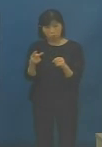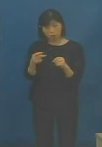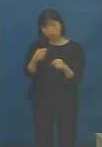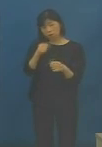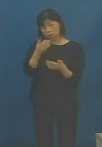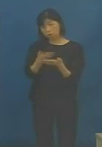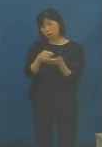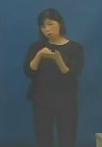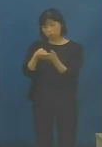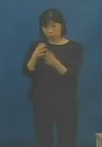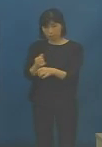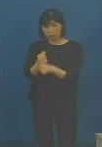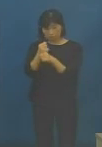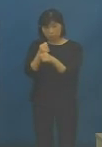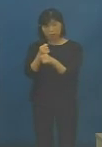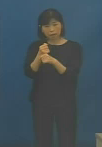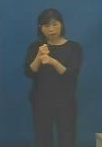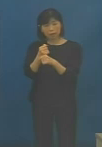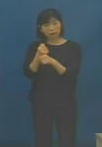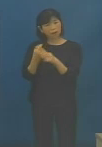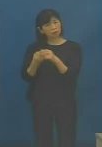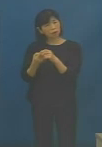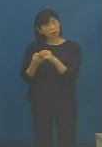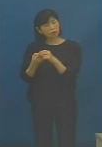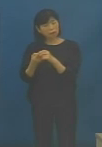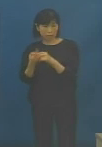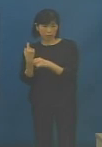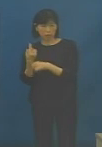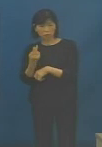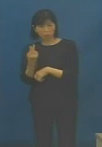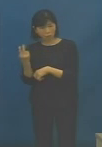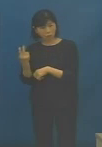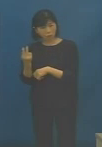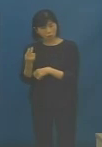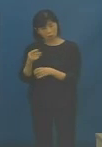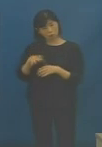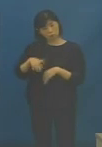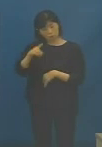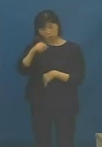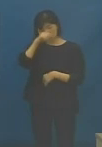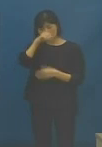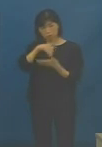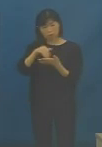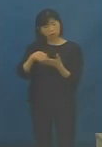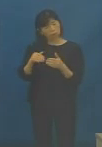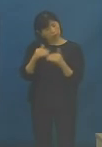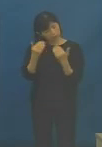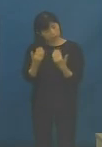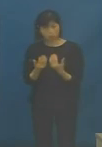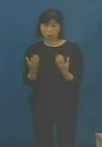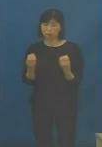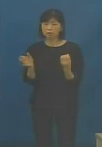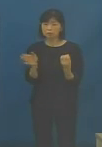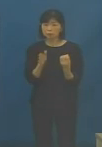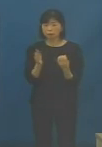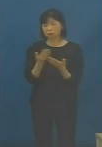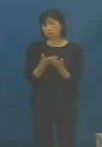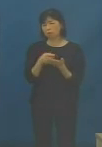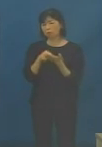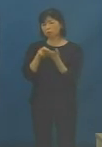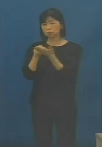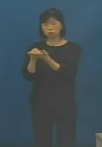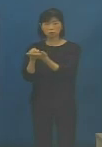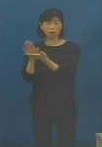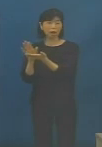度の当初予算の時とほぼ同じぐらい の要求があったということであります